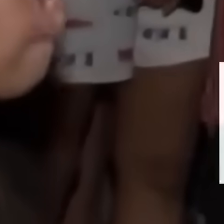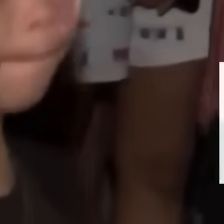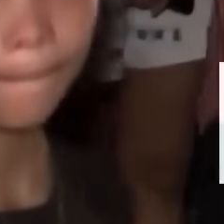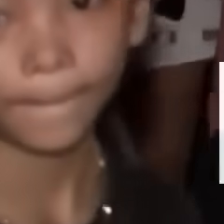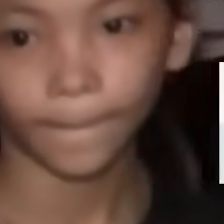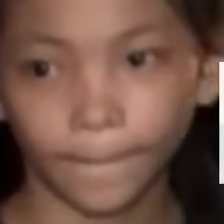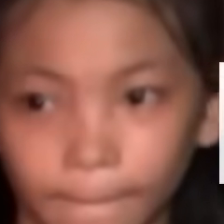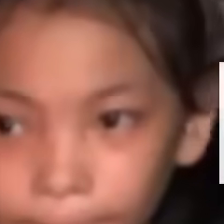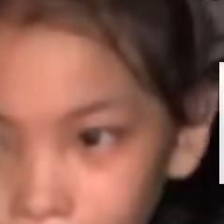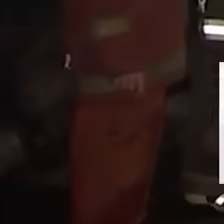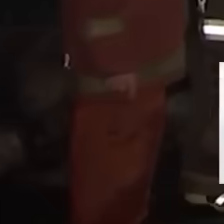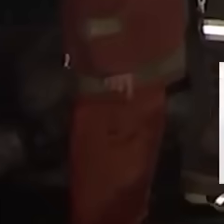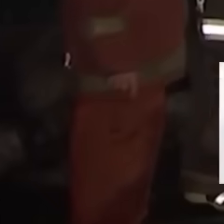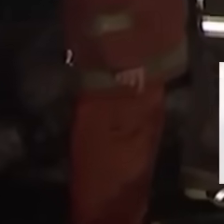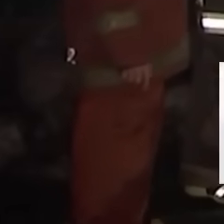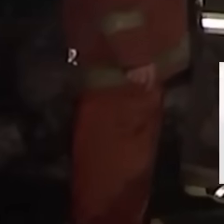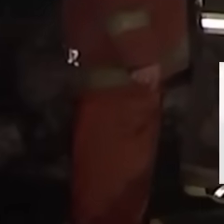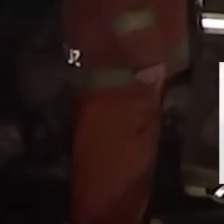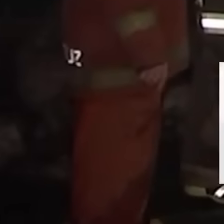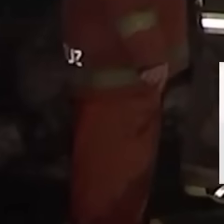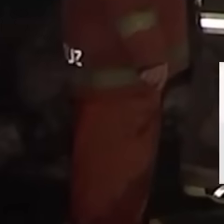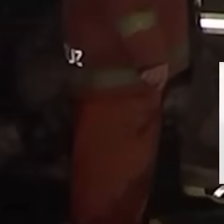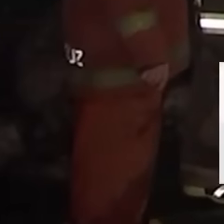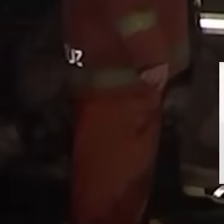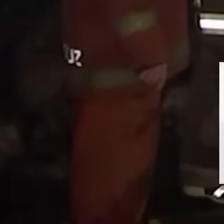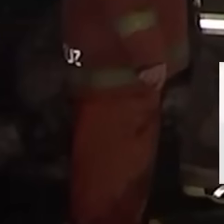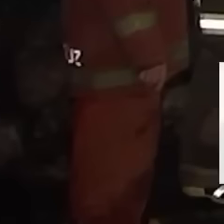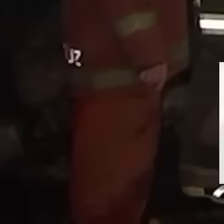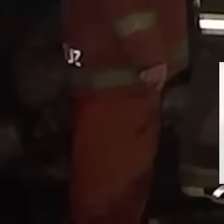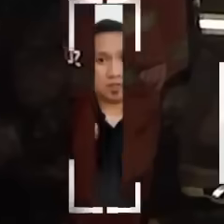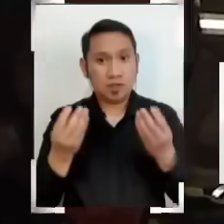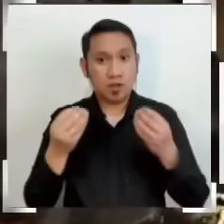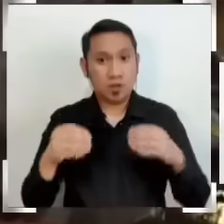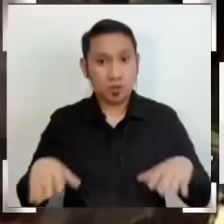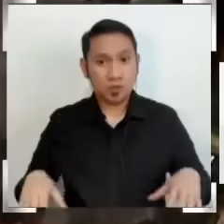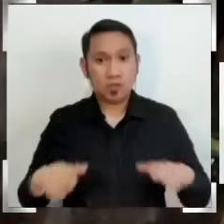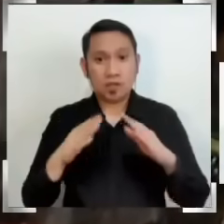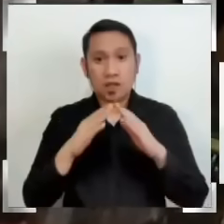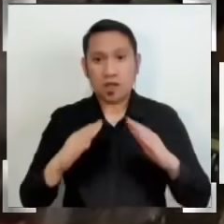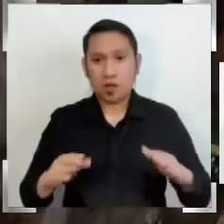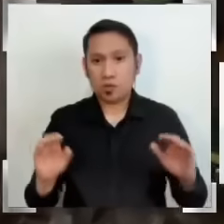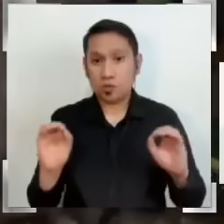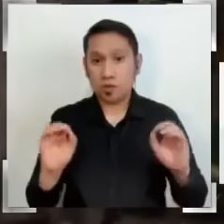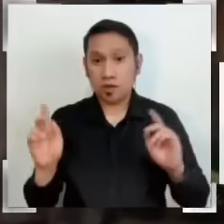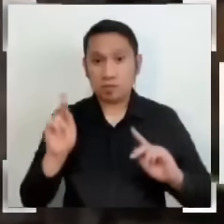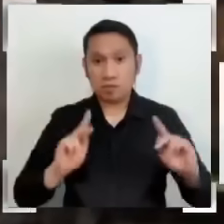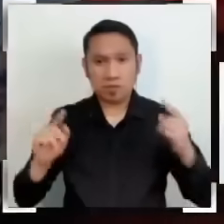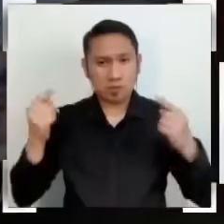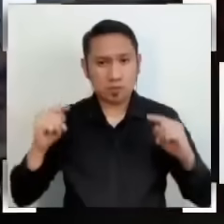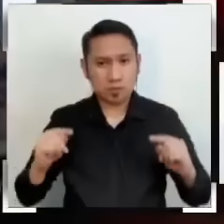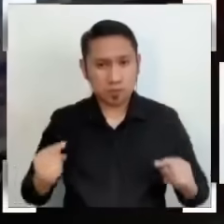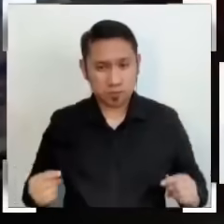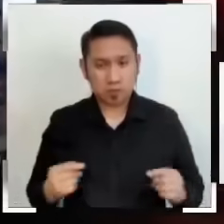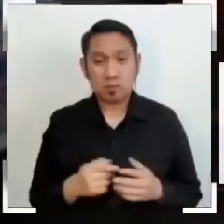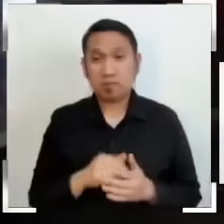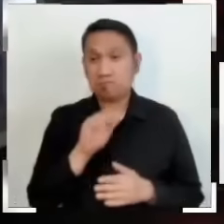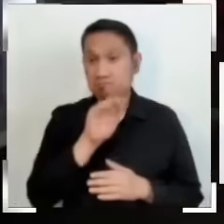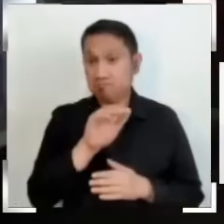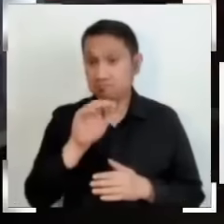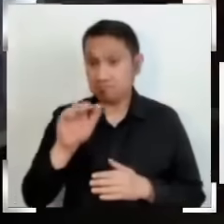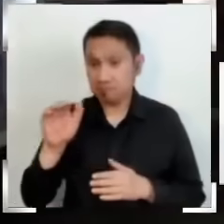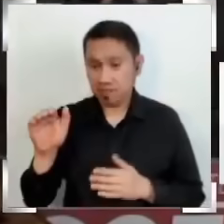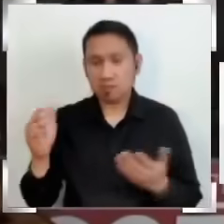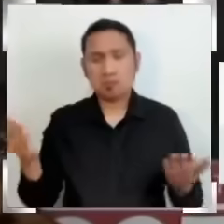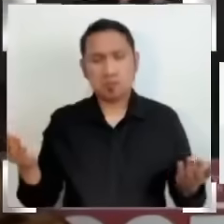pamilya ang nawala ng tirahan. Wala namang naiulat na nasaktan sa insidente. Paalala naman ng mga otoridad, lalo na ngayong